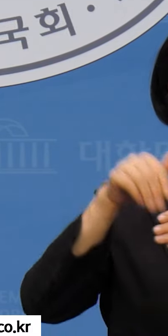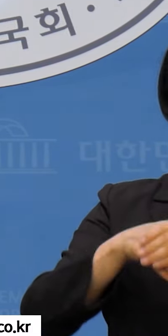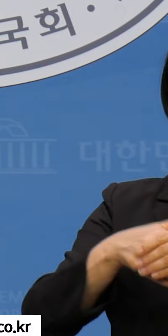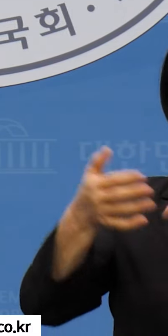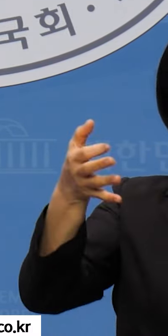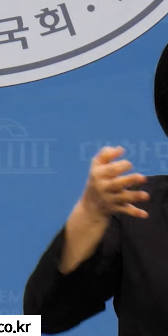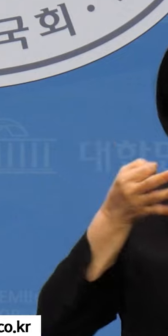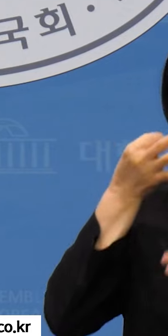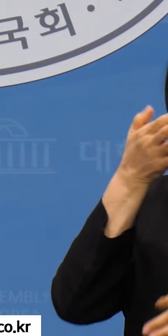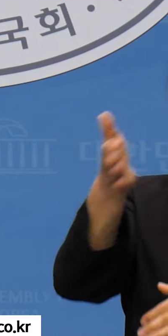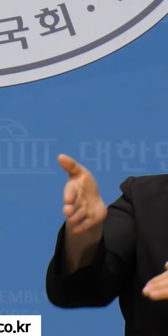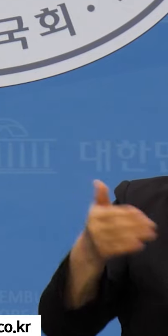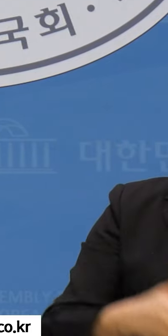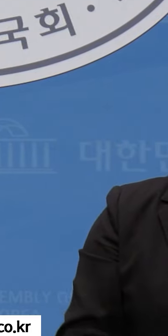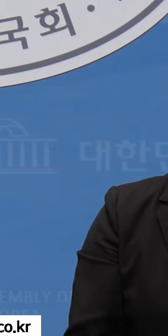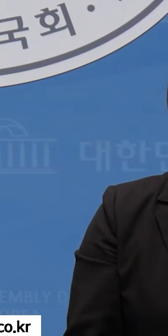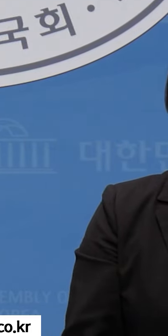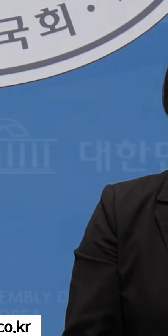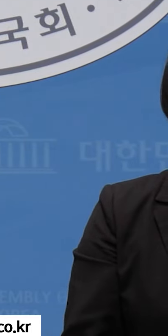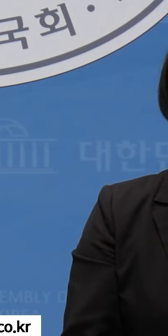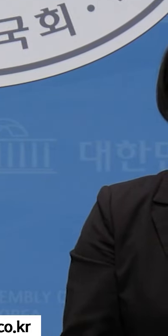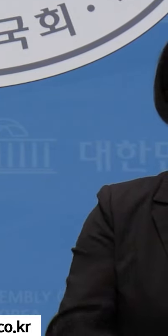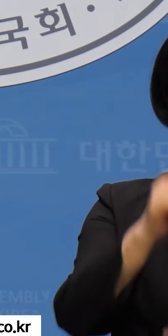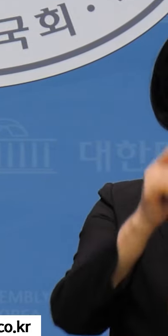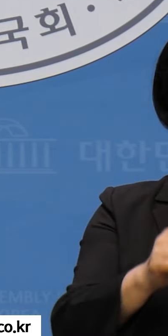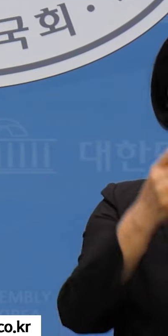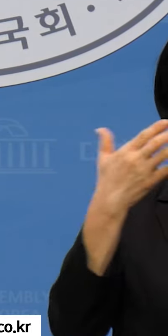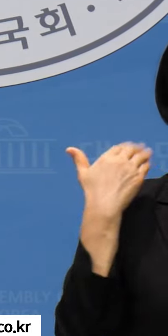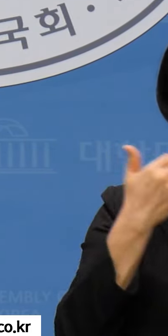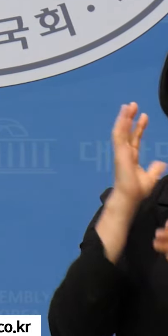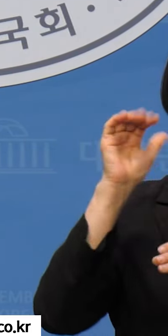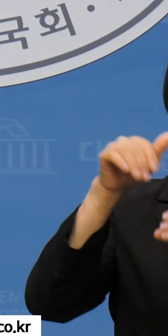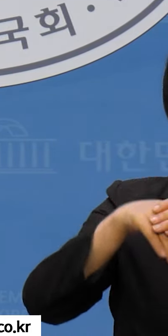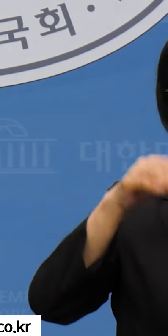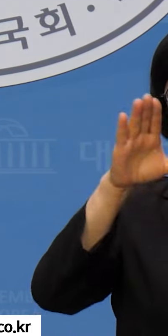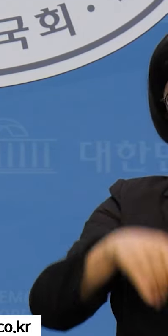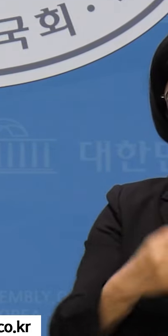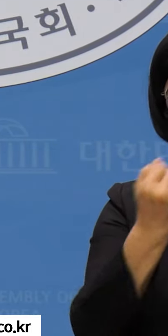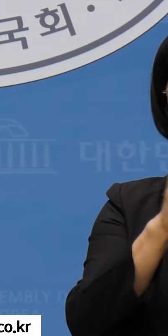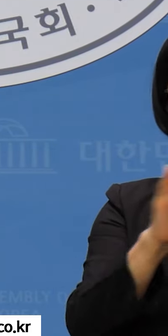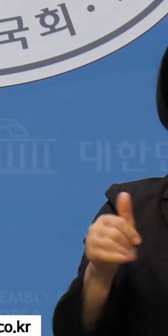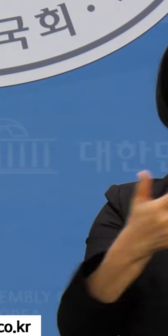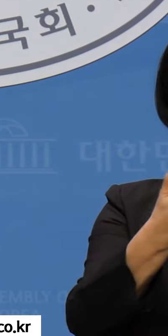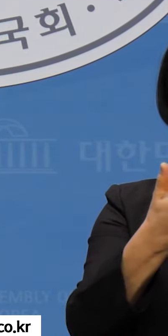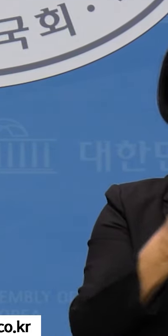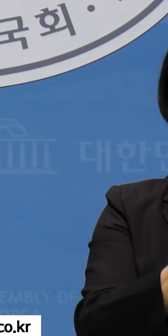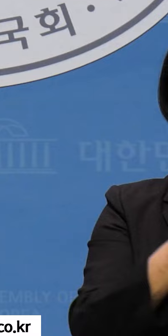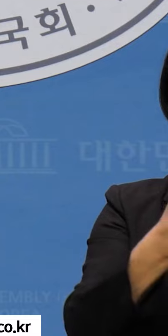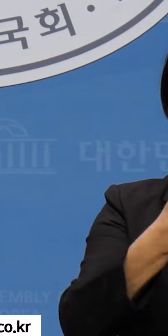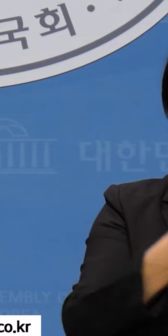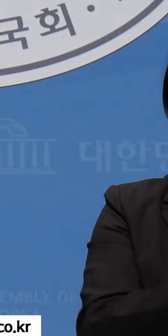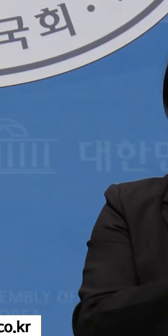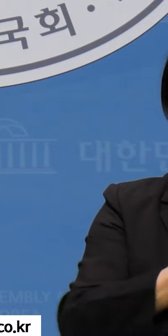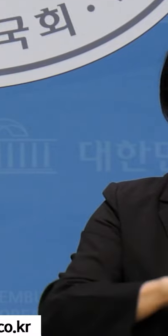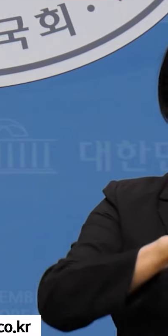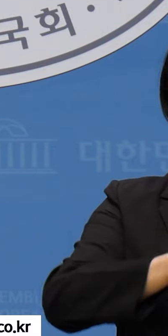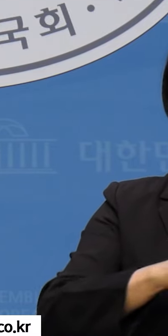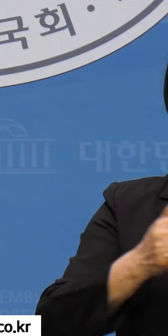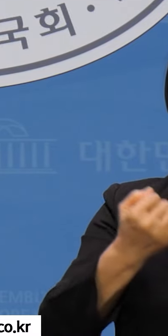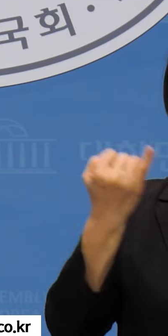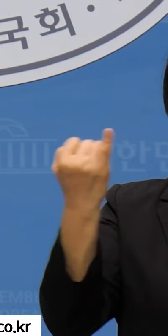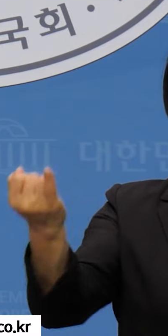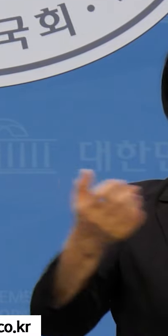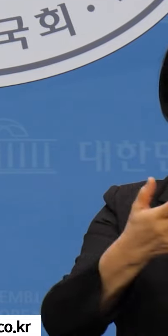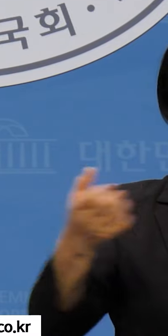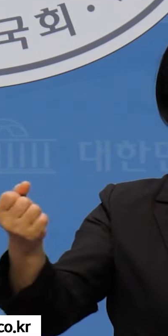총선용 카드를 던졌습니다. 윤 정부는 지난 대선에서 여가부 폐지를 공약하고 남녀와